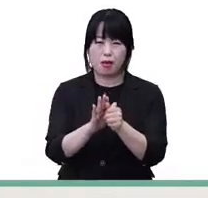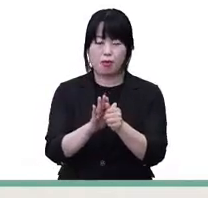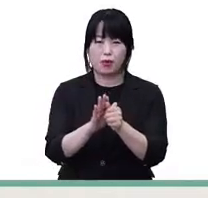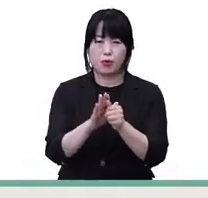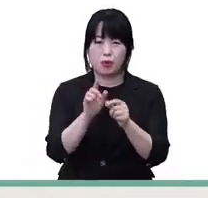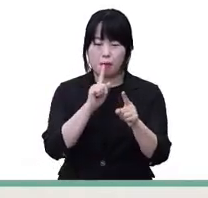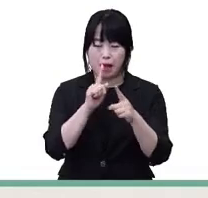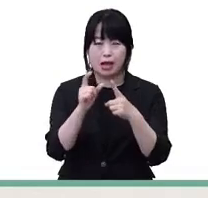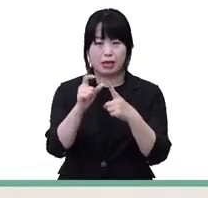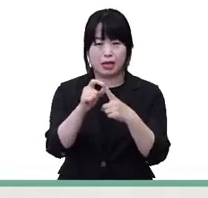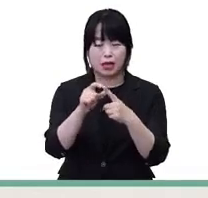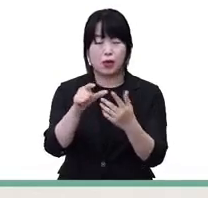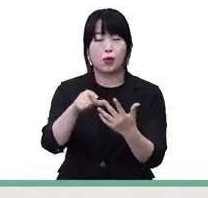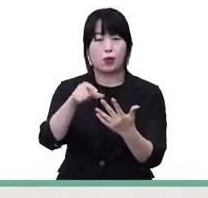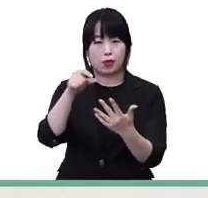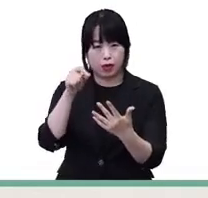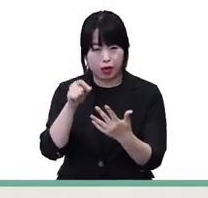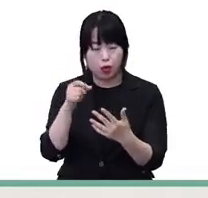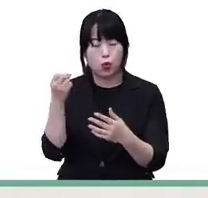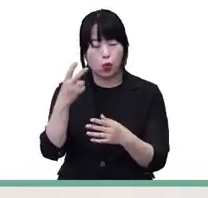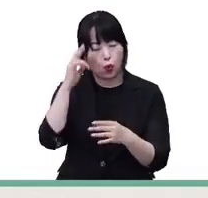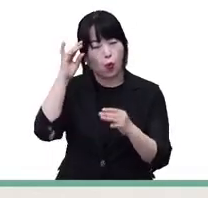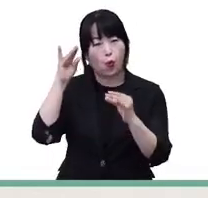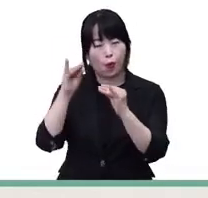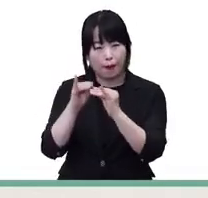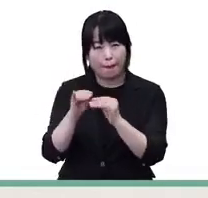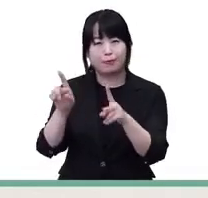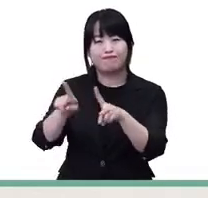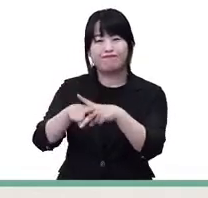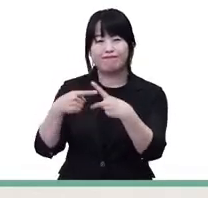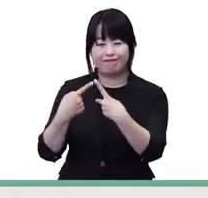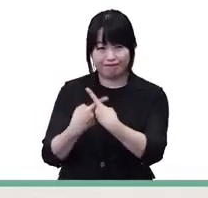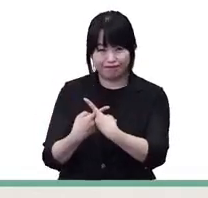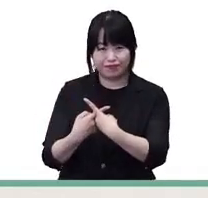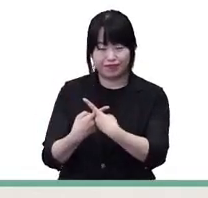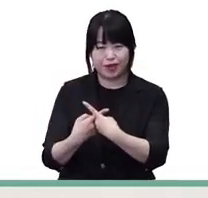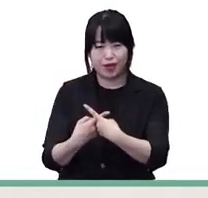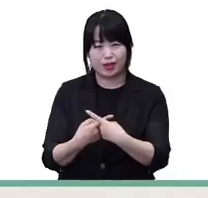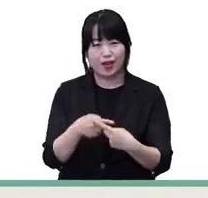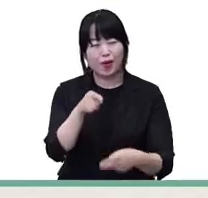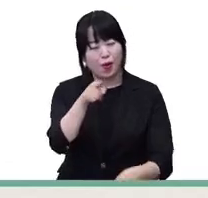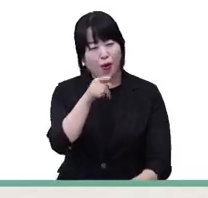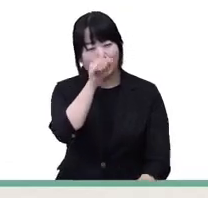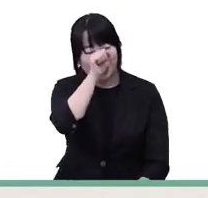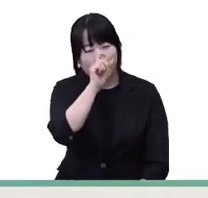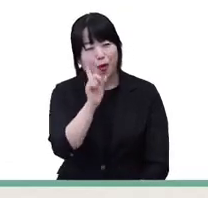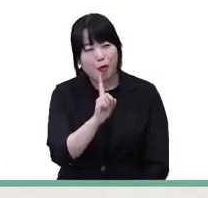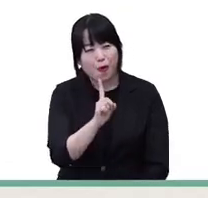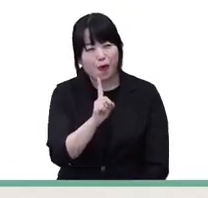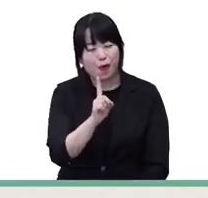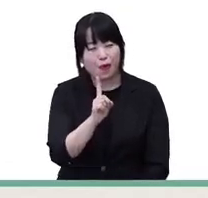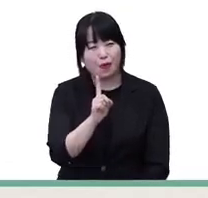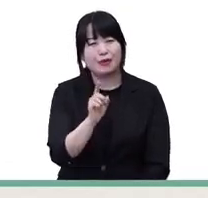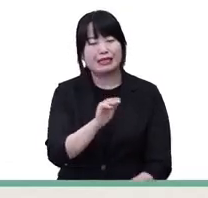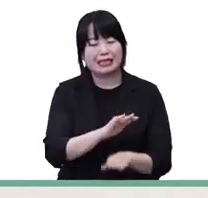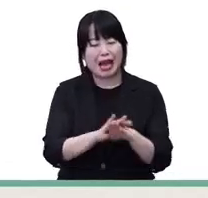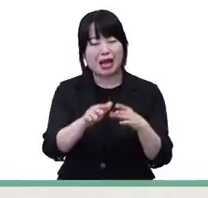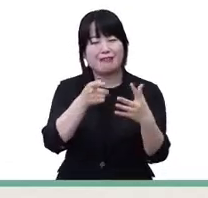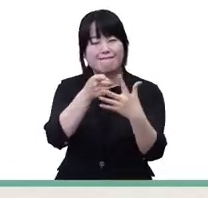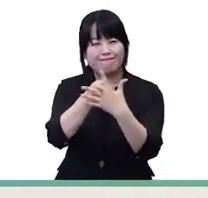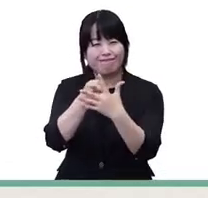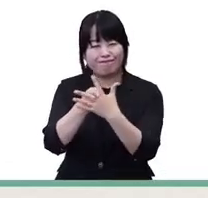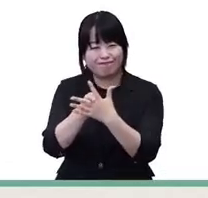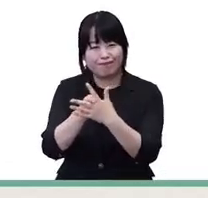고른다든지, 그리고 상대방에 대한 공감 이해, 그리고 상대방의 장점이라든지 이런 것들을 잘